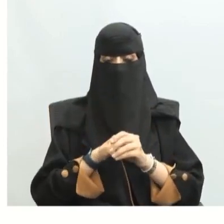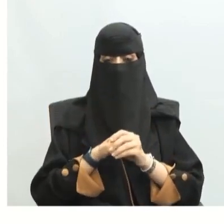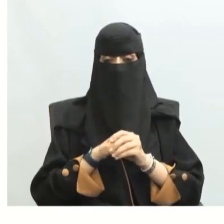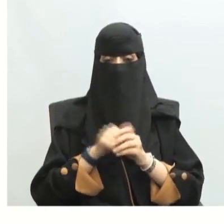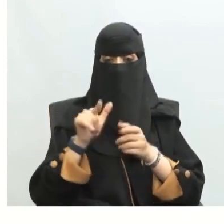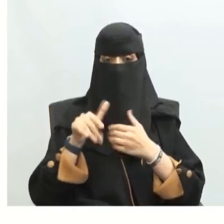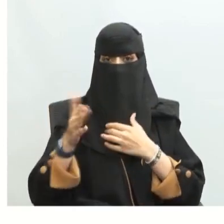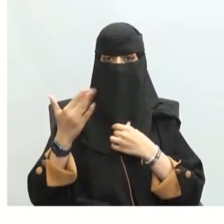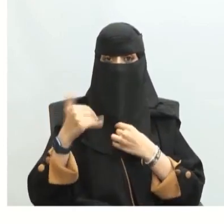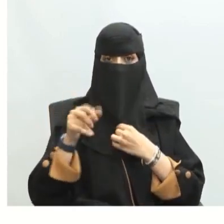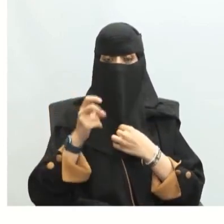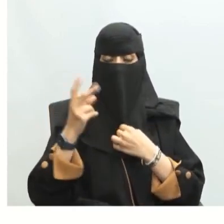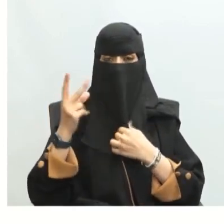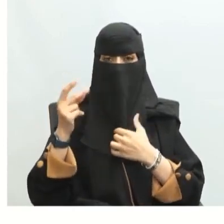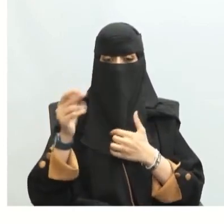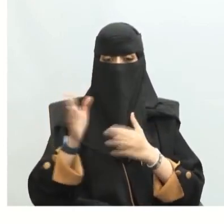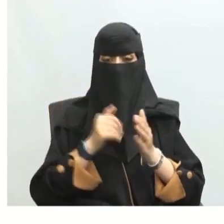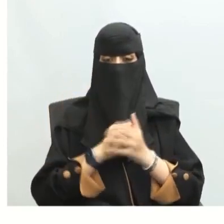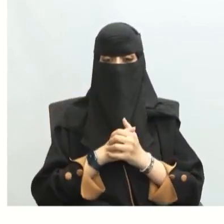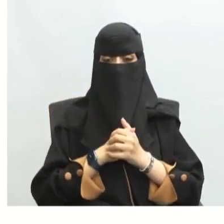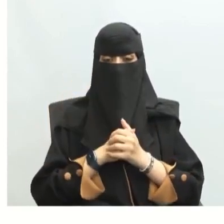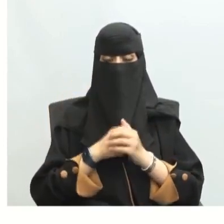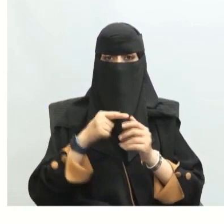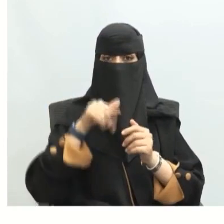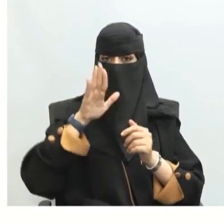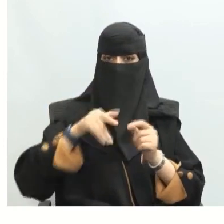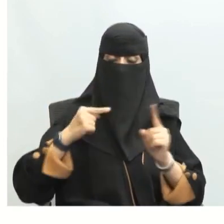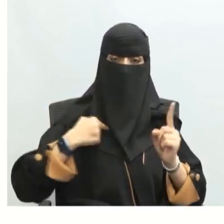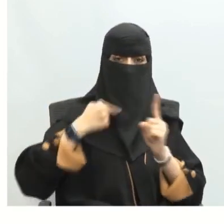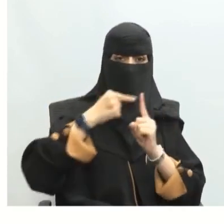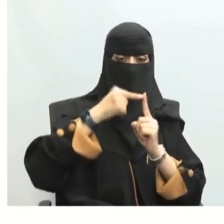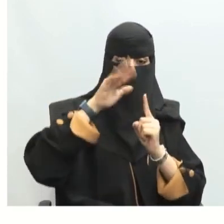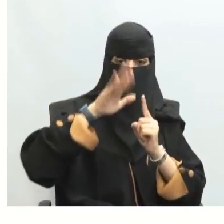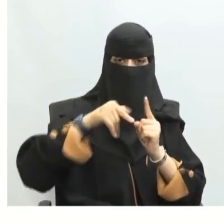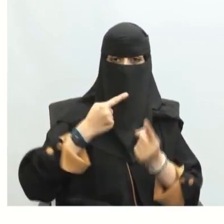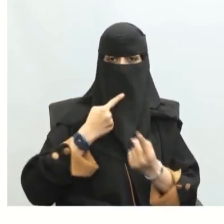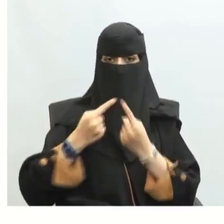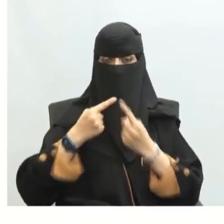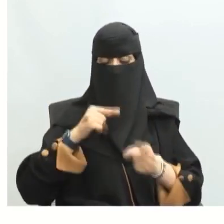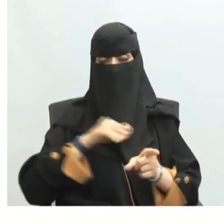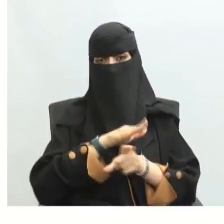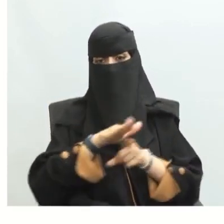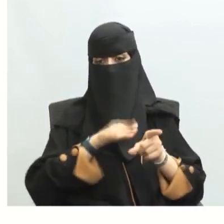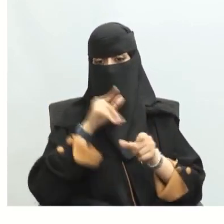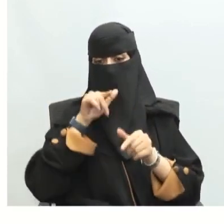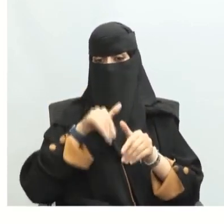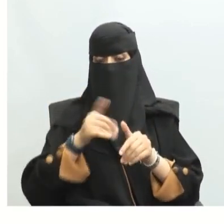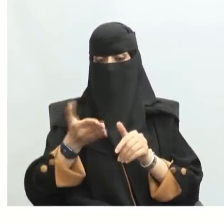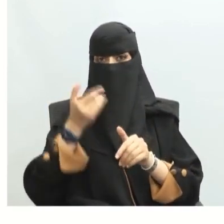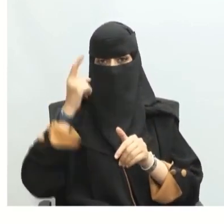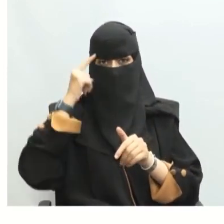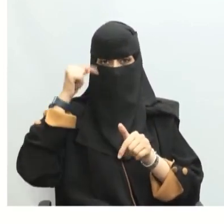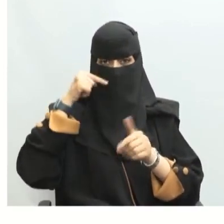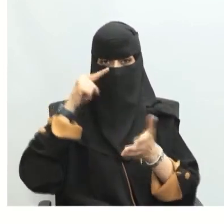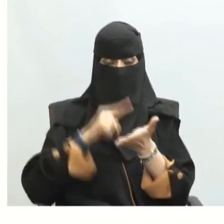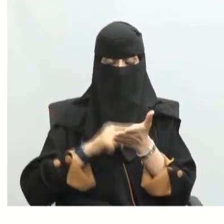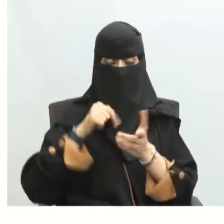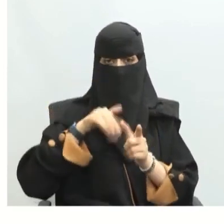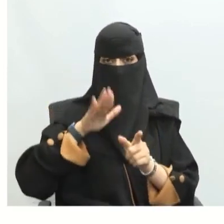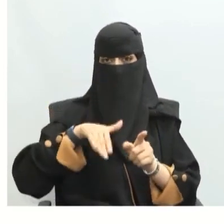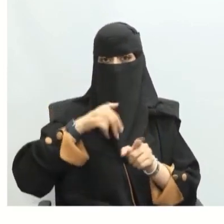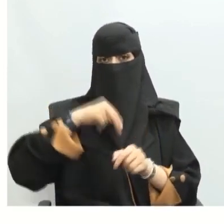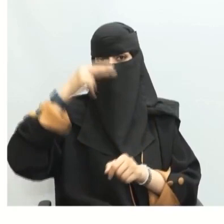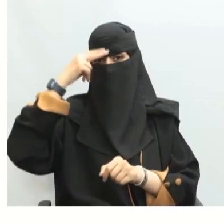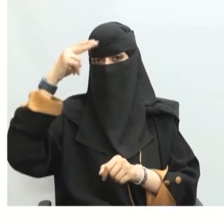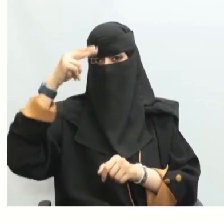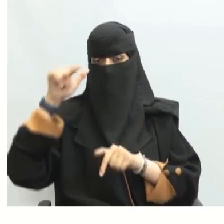السؤال الثاني اذكر اهداف الحوار الوطني نعلم ان المملكه العربيه